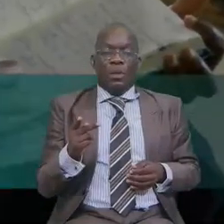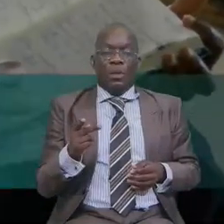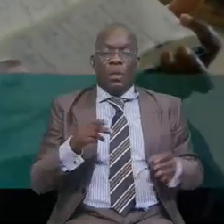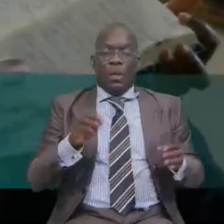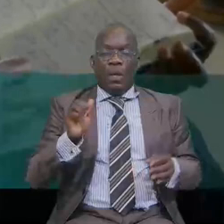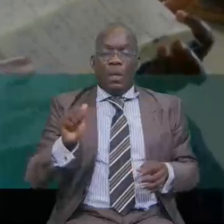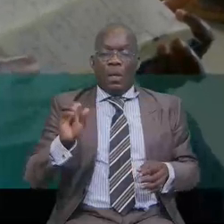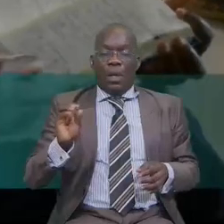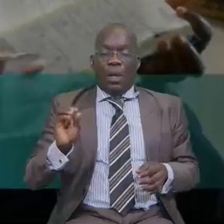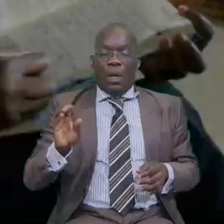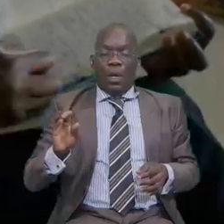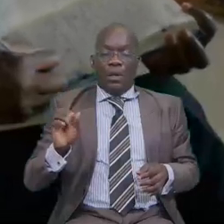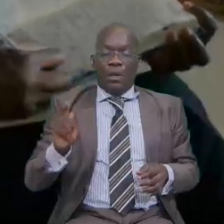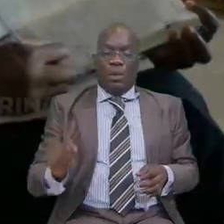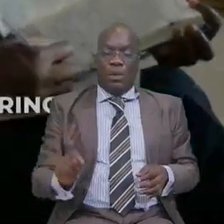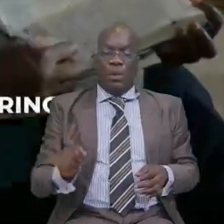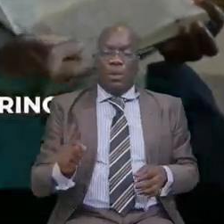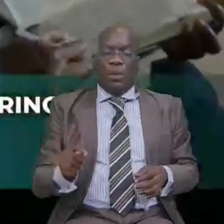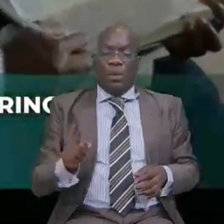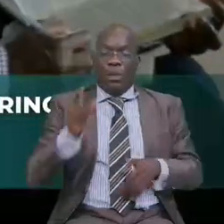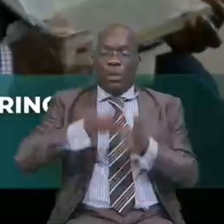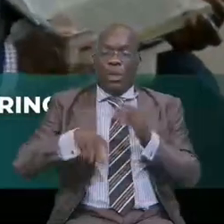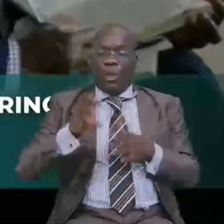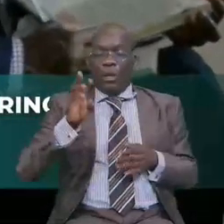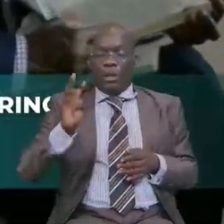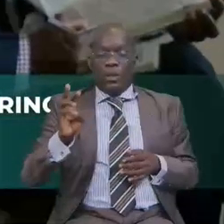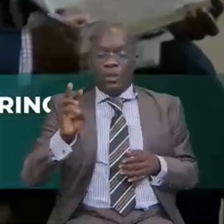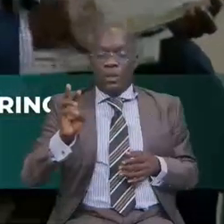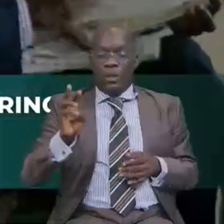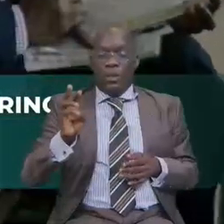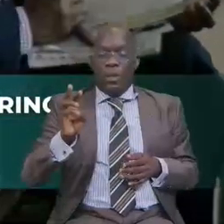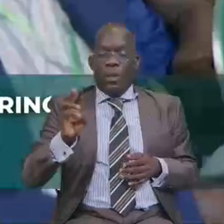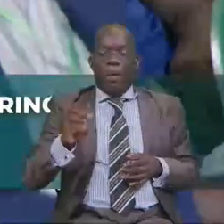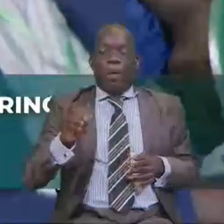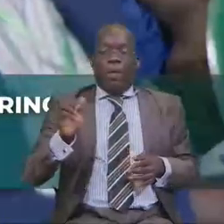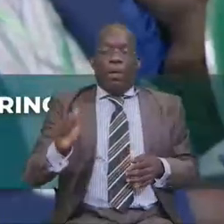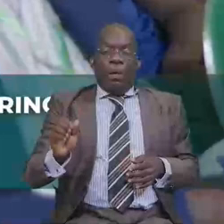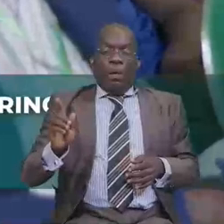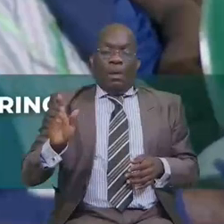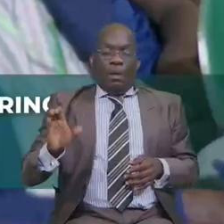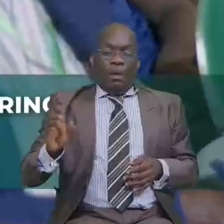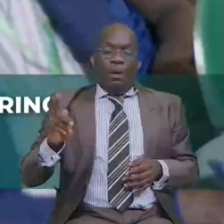Acte 6. Acte chapitre 6.